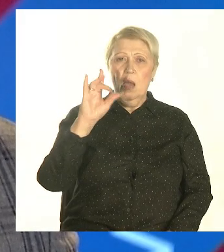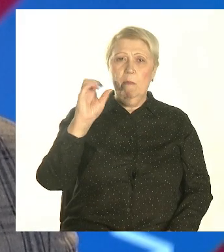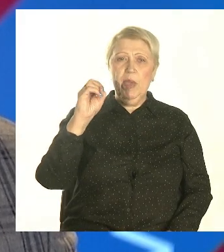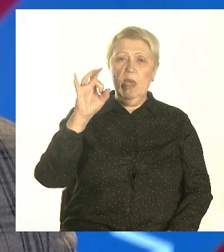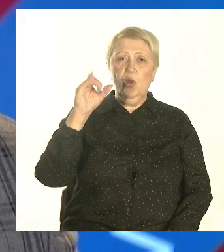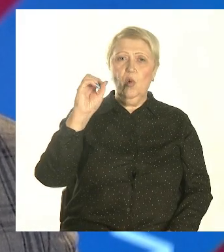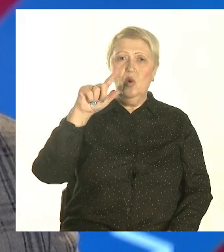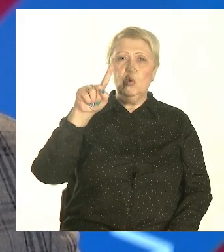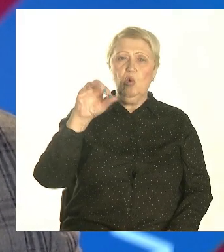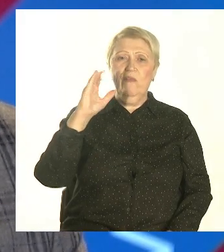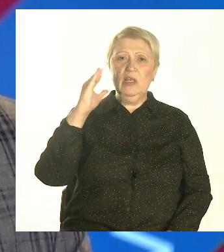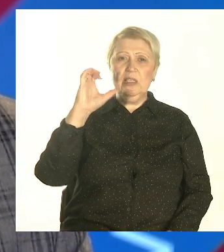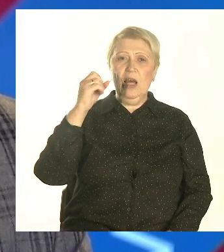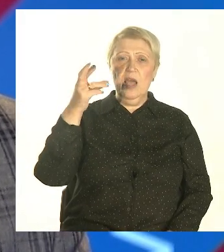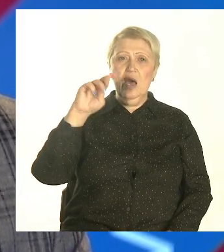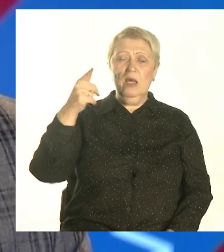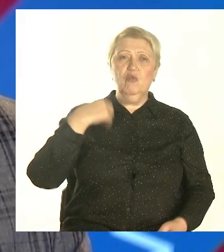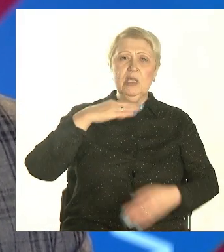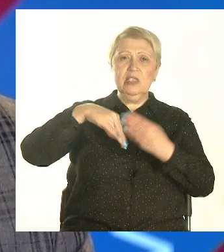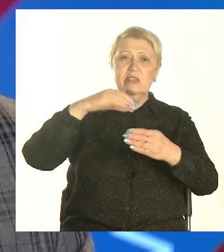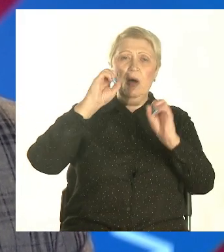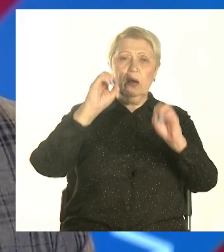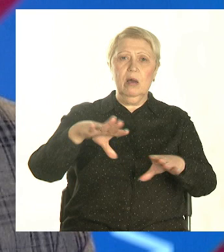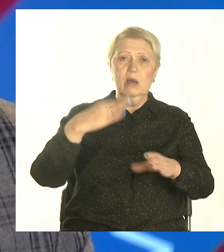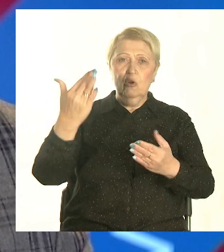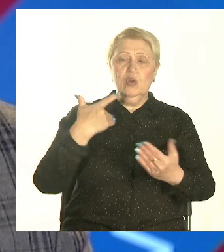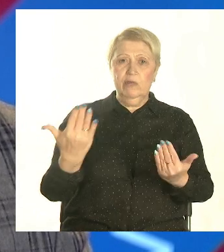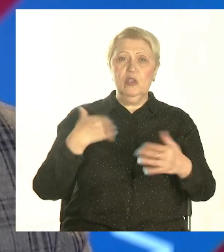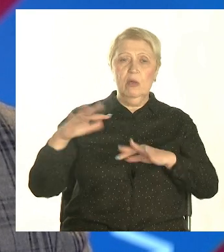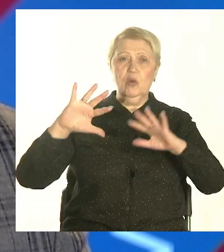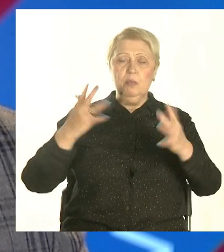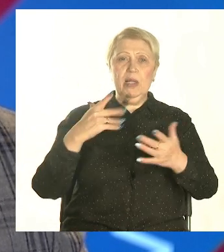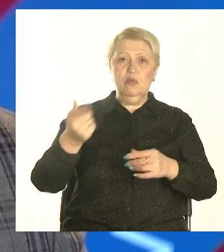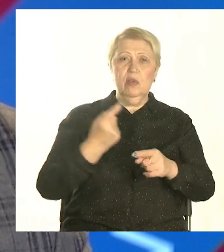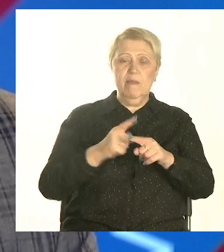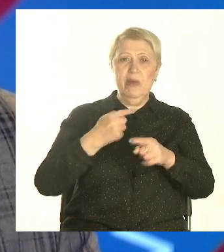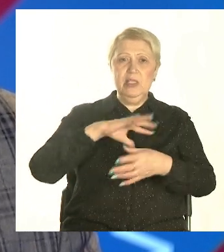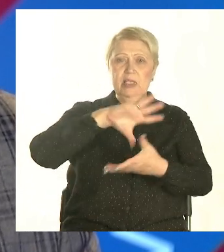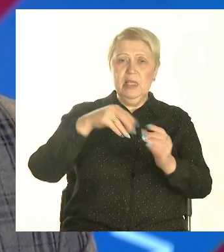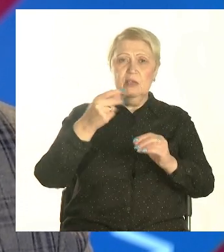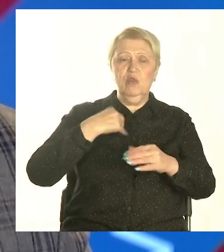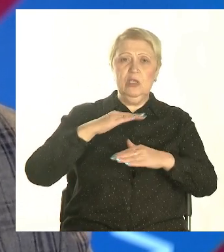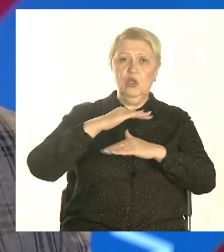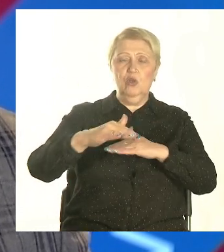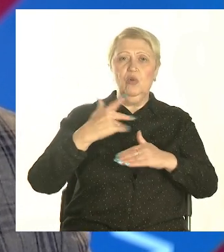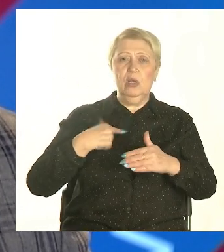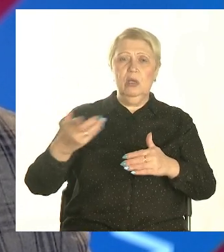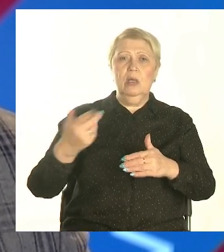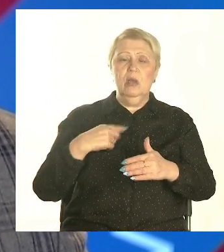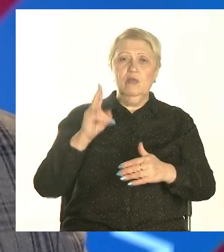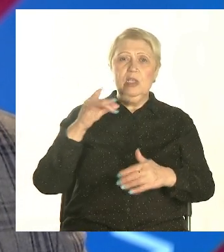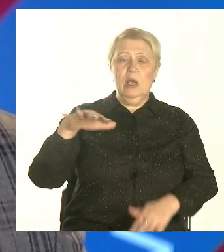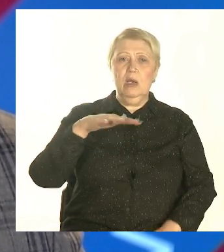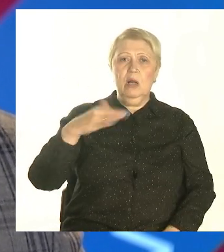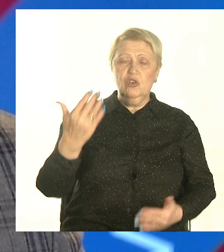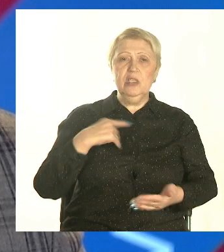закрыта, сейчас рекультивирована. Вот что должно сегодня происходить по всей территории края. Конечно, вопрос в деньгах. И